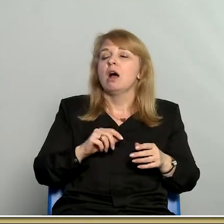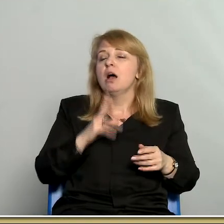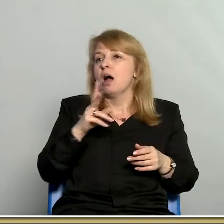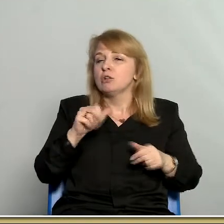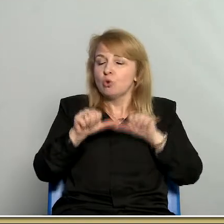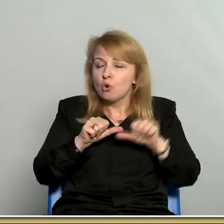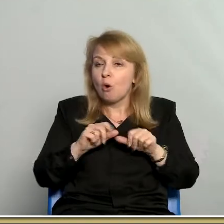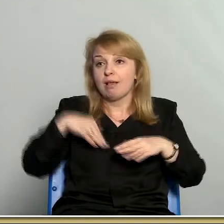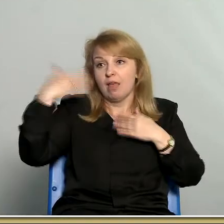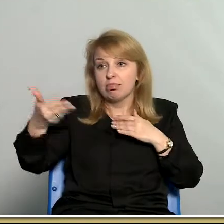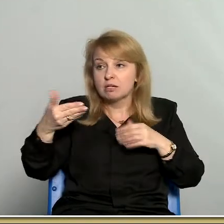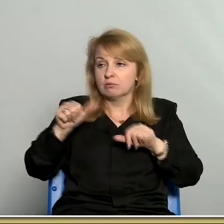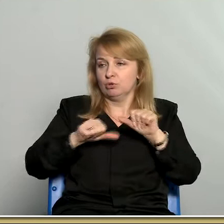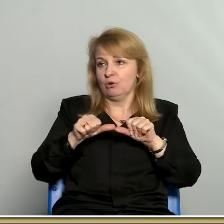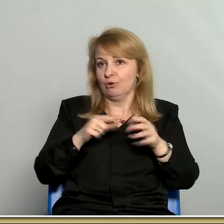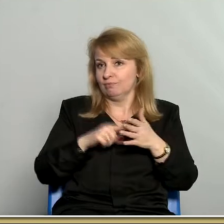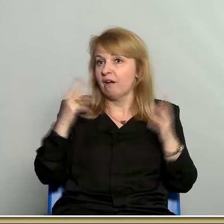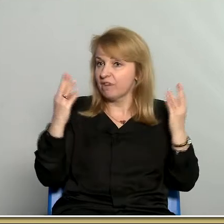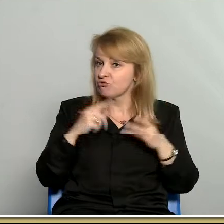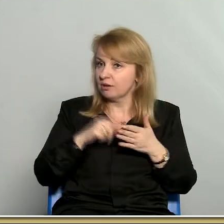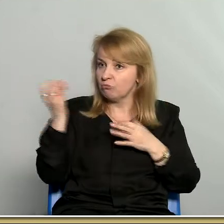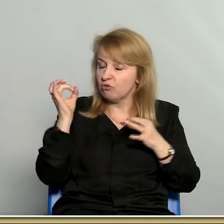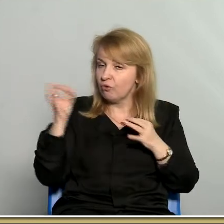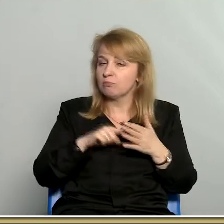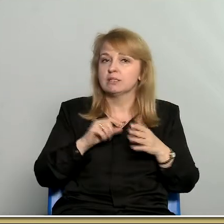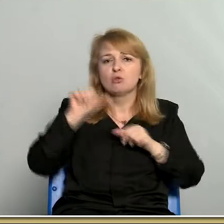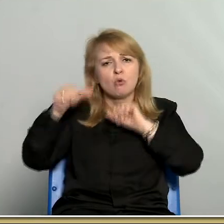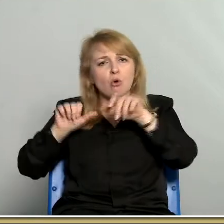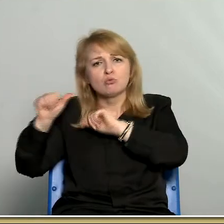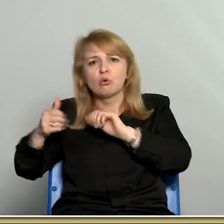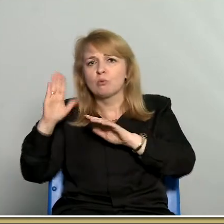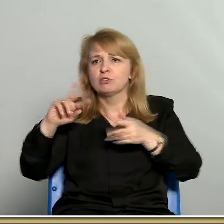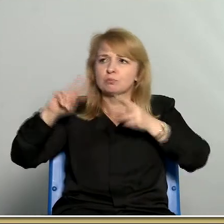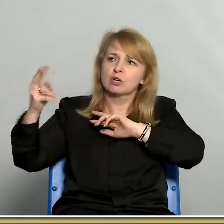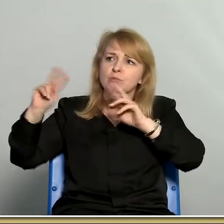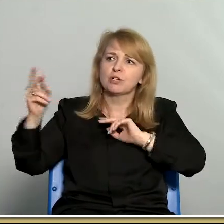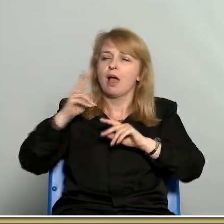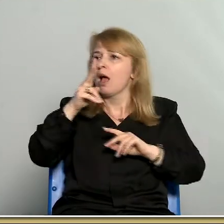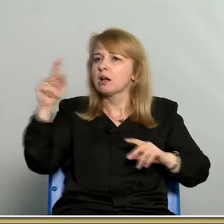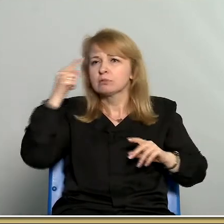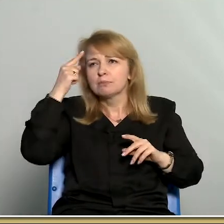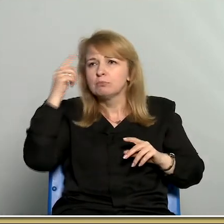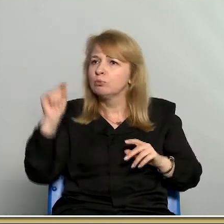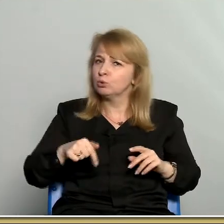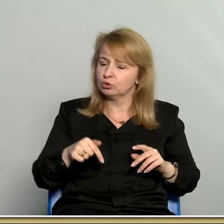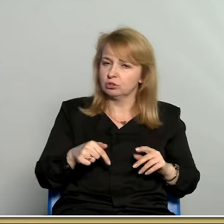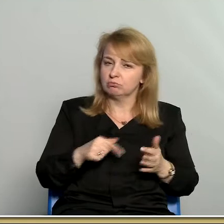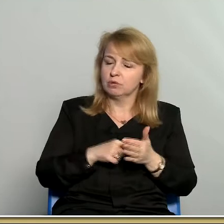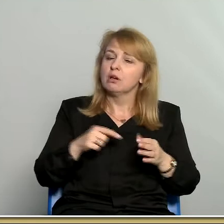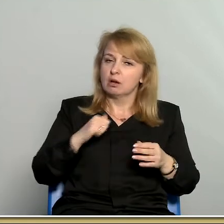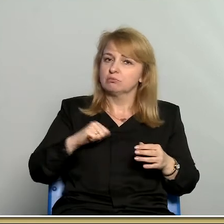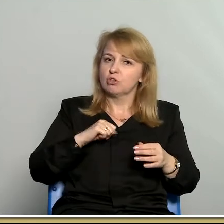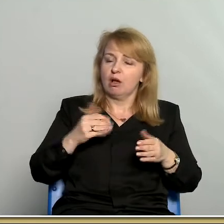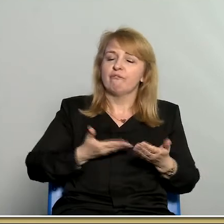następny rok. To jest istotna informacja, która będzie co roku podawana, tak żeby wszyscy mogli się do tych nowych naborów